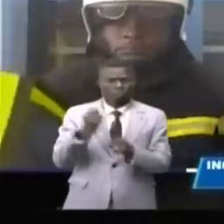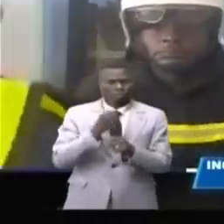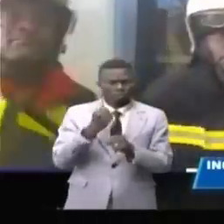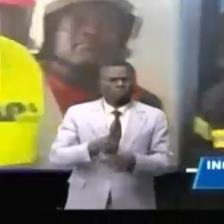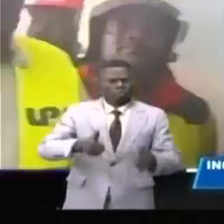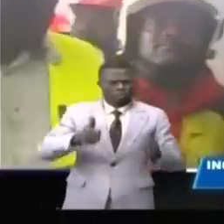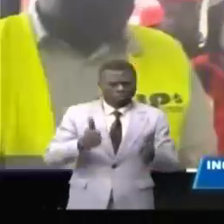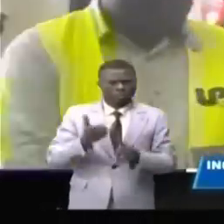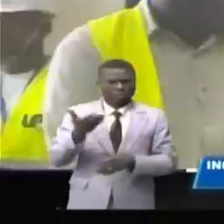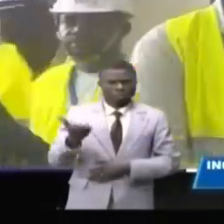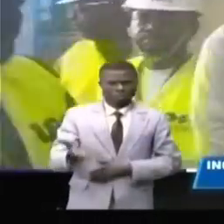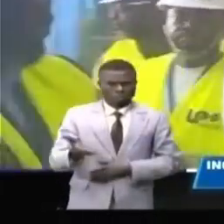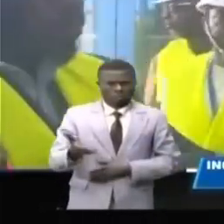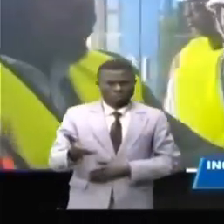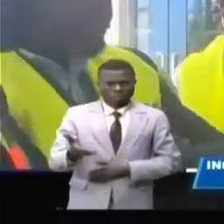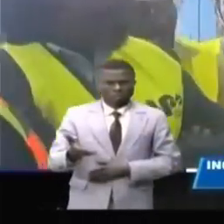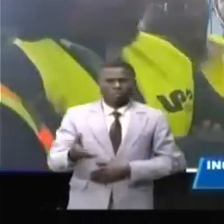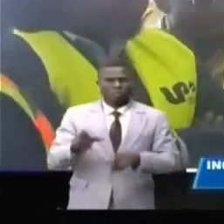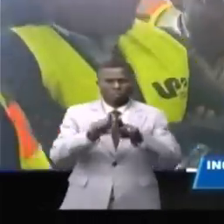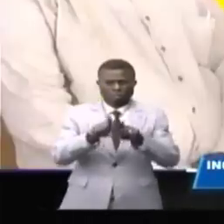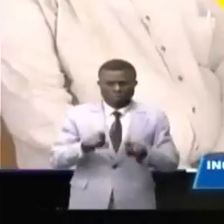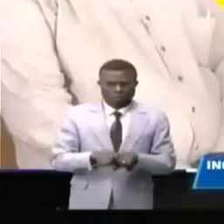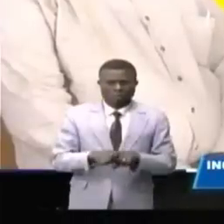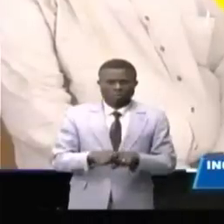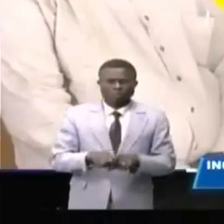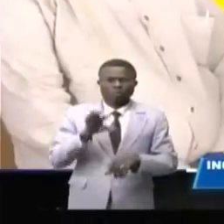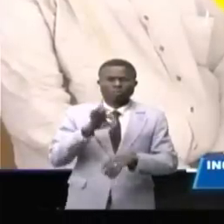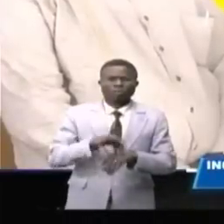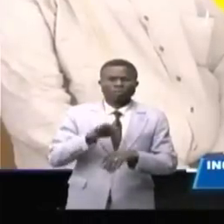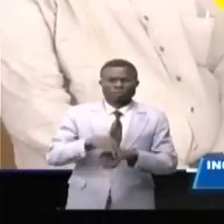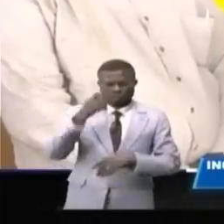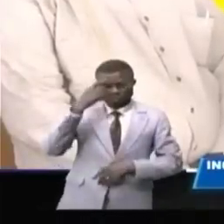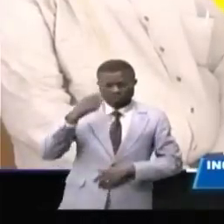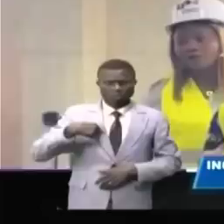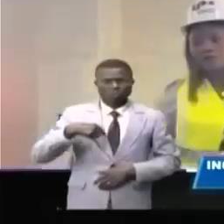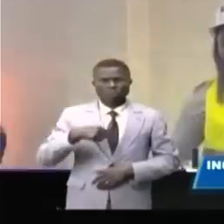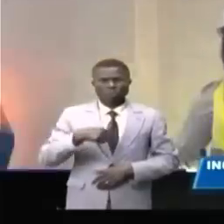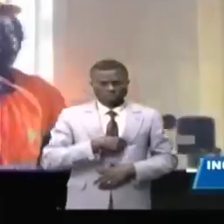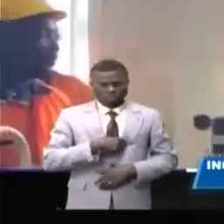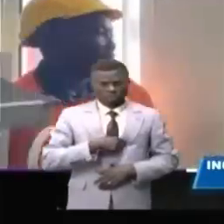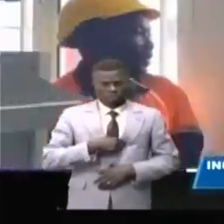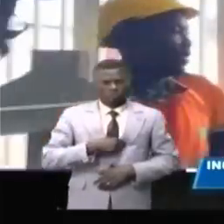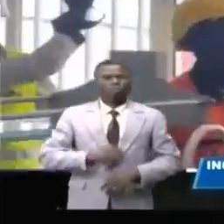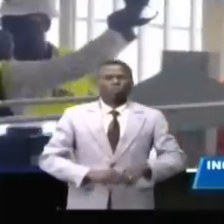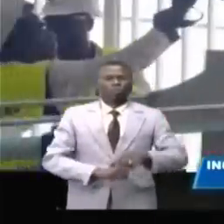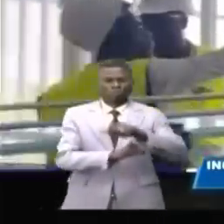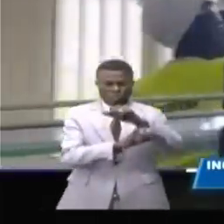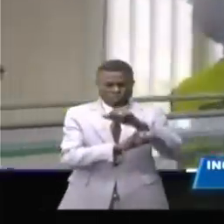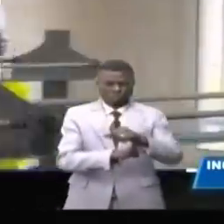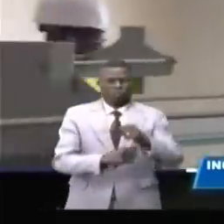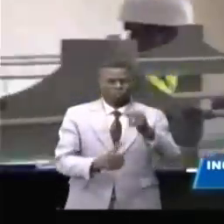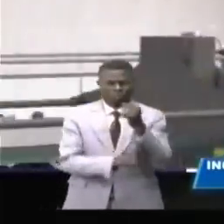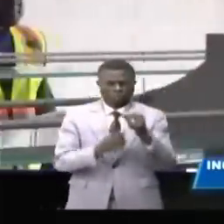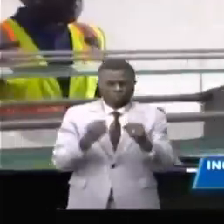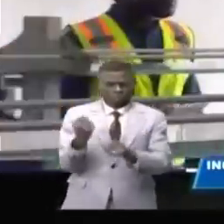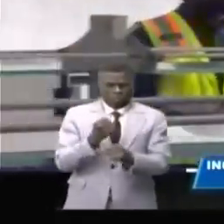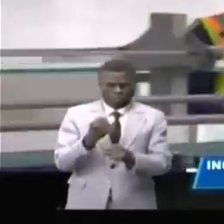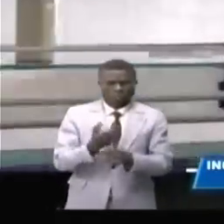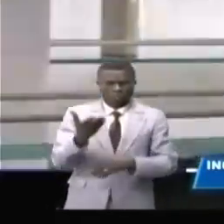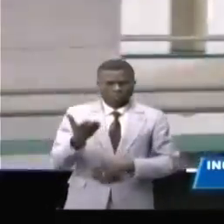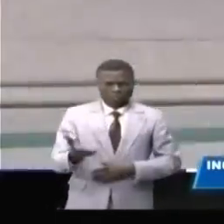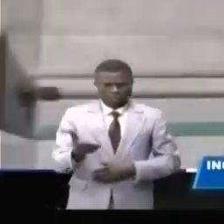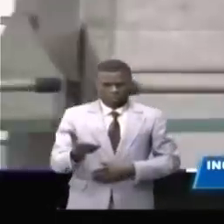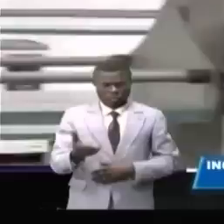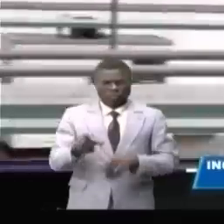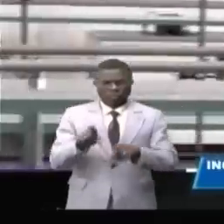sur pied du management de LP. Et c'est ici l'occasion de louer les efforts qui ont été entrepris par le Congolais